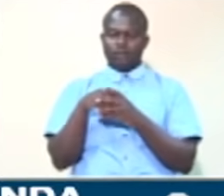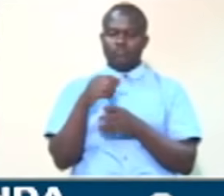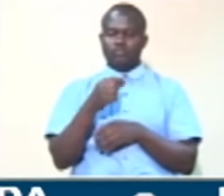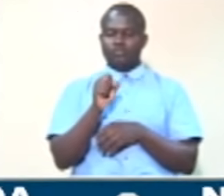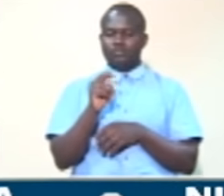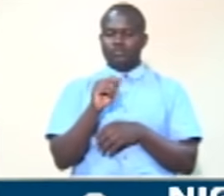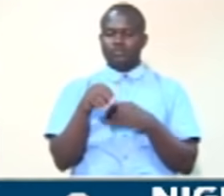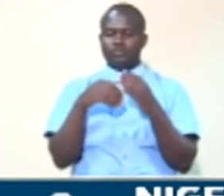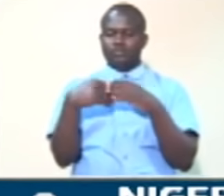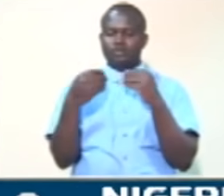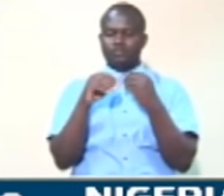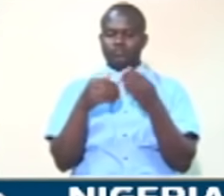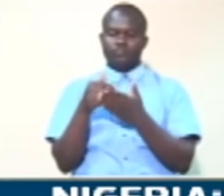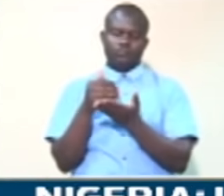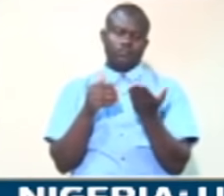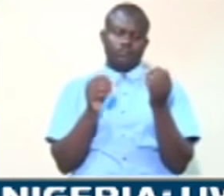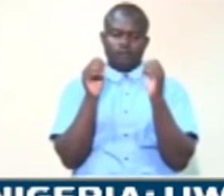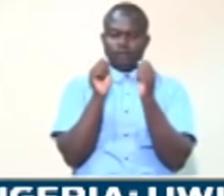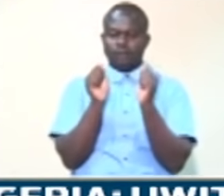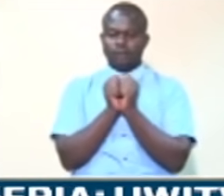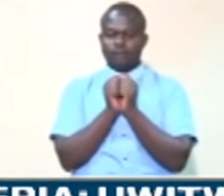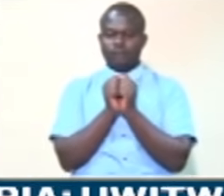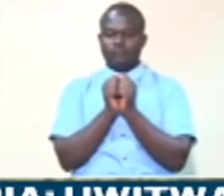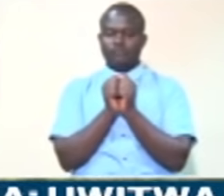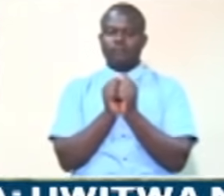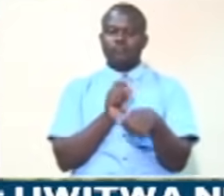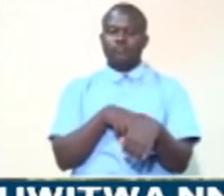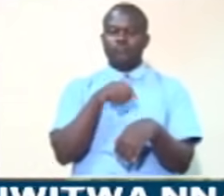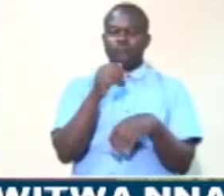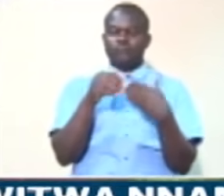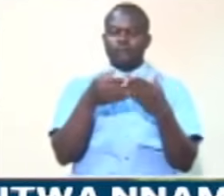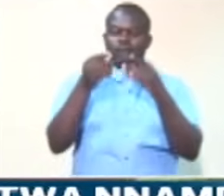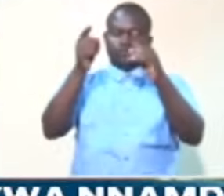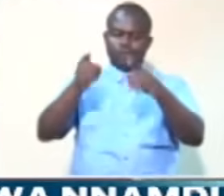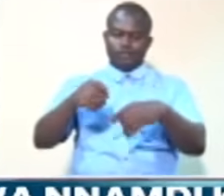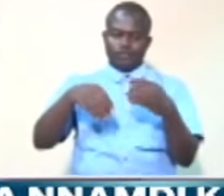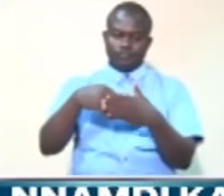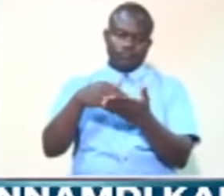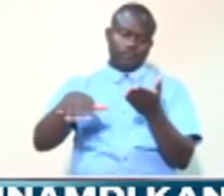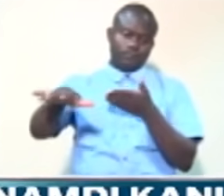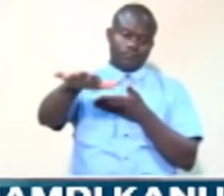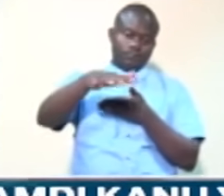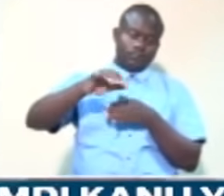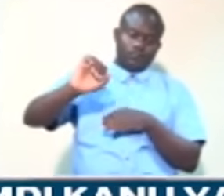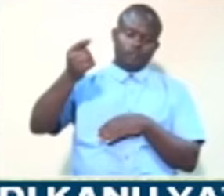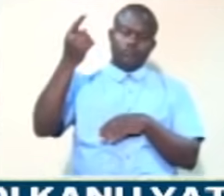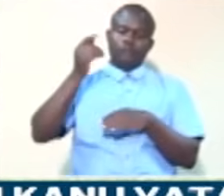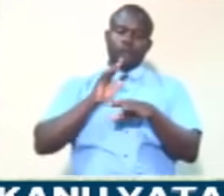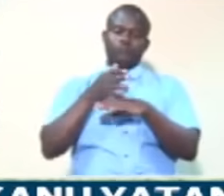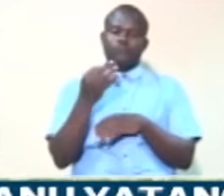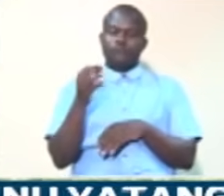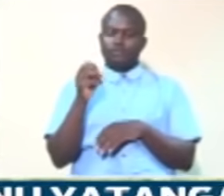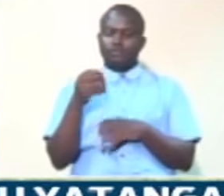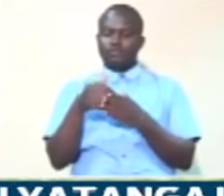Gisenyi zitwaye mu bikoresho byabugenewe bikonjesha ni ku nshuro ya mbere izi nkingo zitwawe kuri iki kirwa aho kwikubitiro abagera kuri